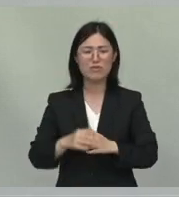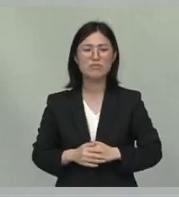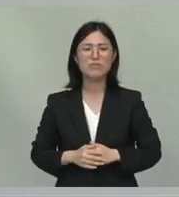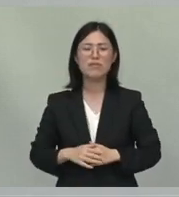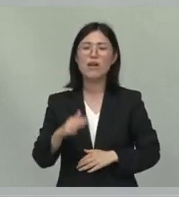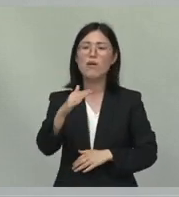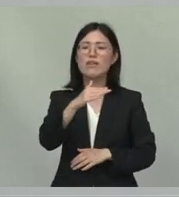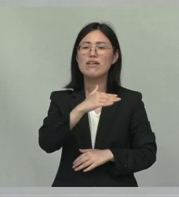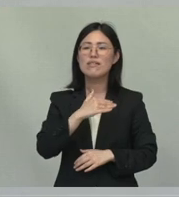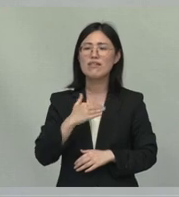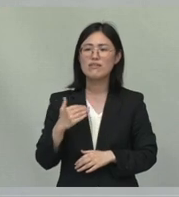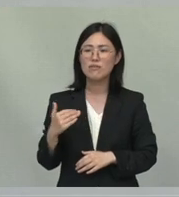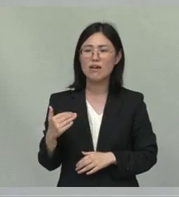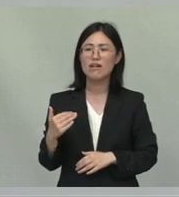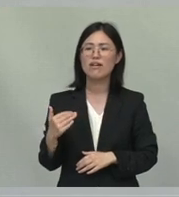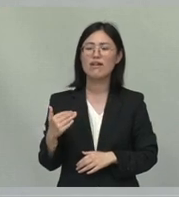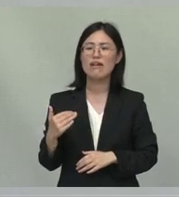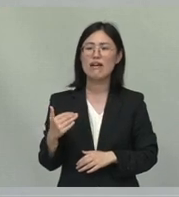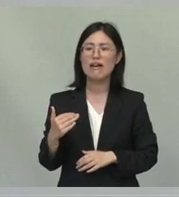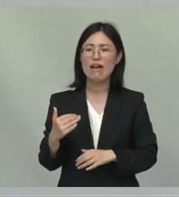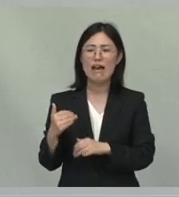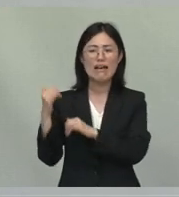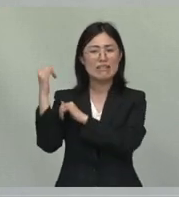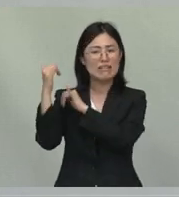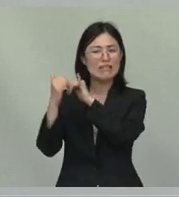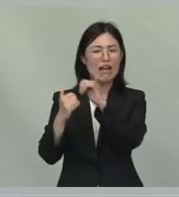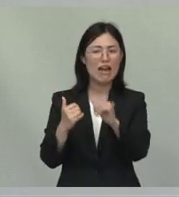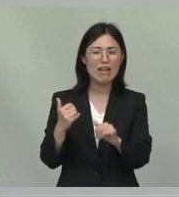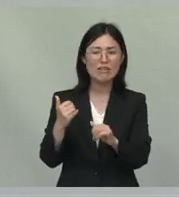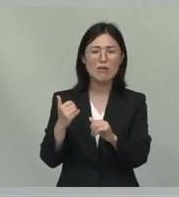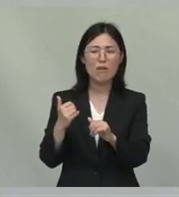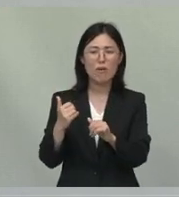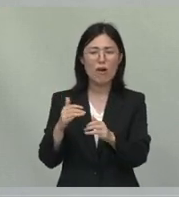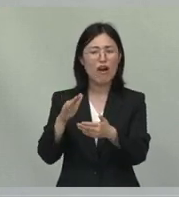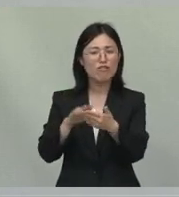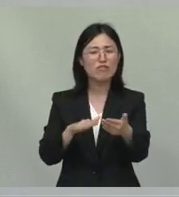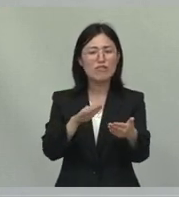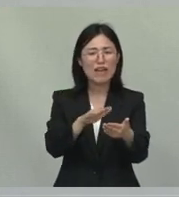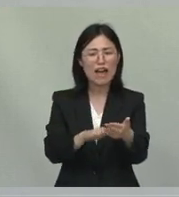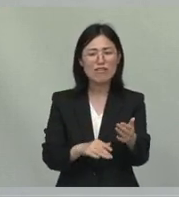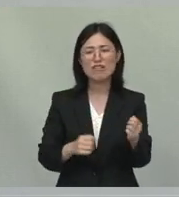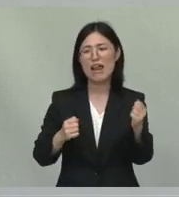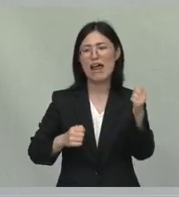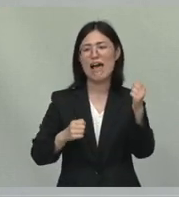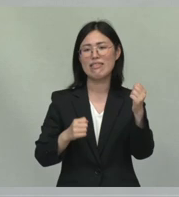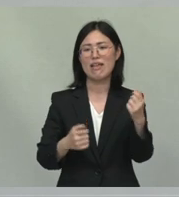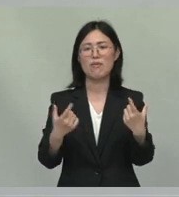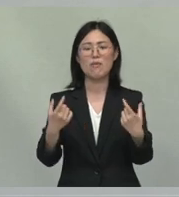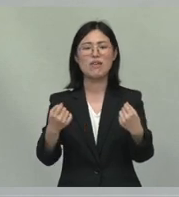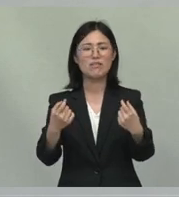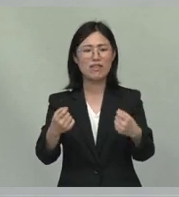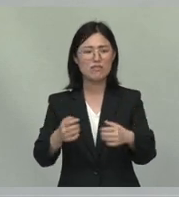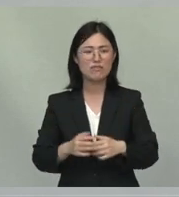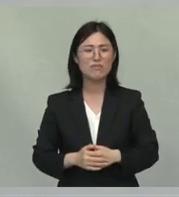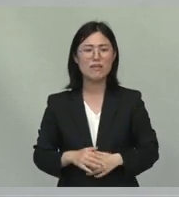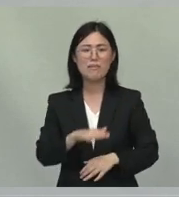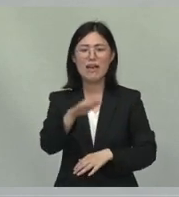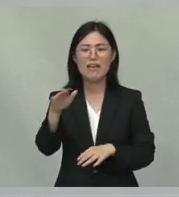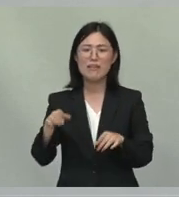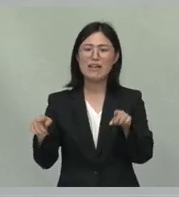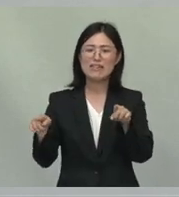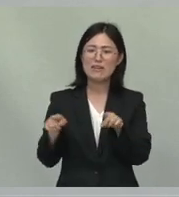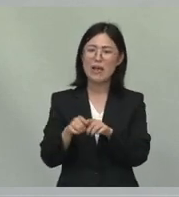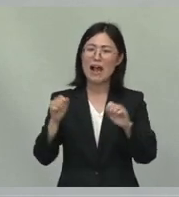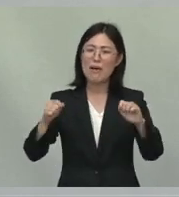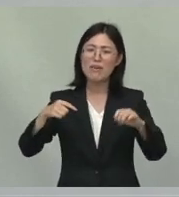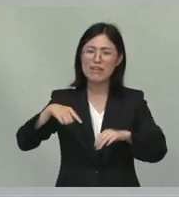私たちは皆時代をつなぐランナーなんです。どうかこれからもみんなで頑張っ